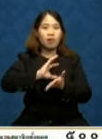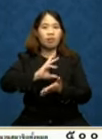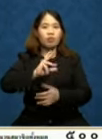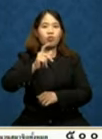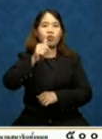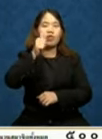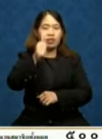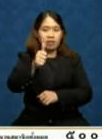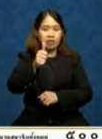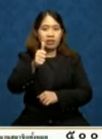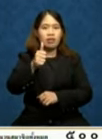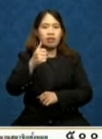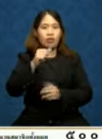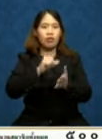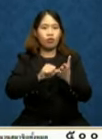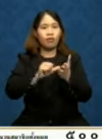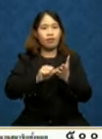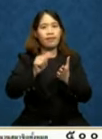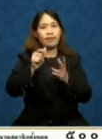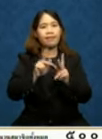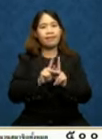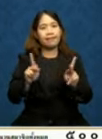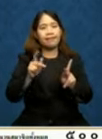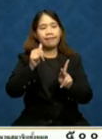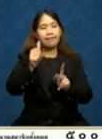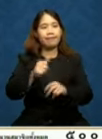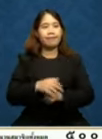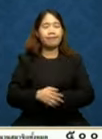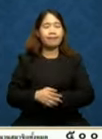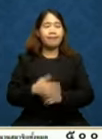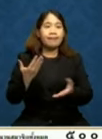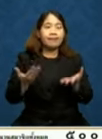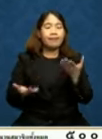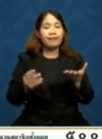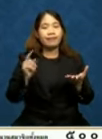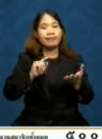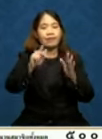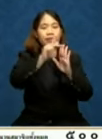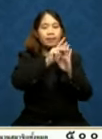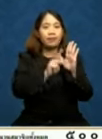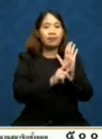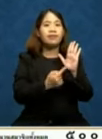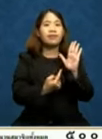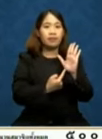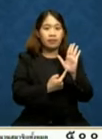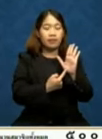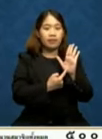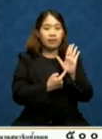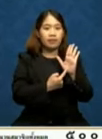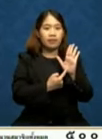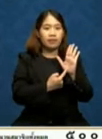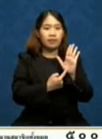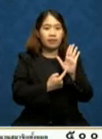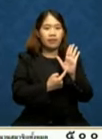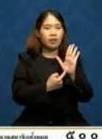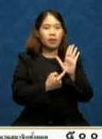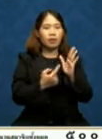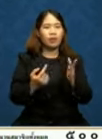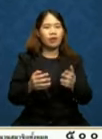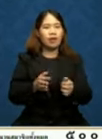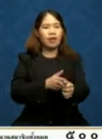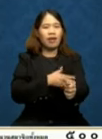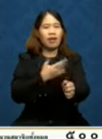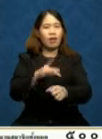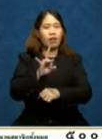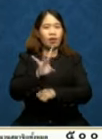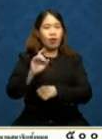ราก็สามารถที่จะไปแก้ในชั้นกรรมธิการได้ครับอีกอย่างนึงครับกฎหมายนี้ไม่ได้ถูกแก้มาเป็นร้อยปีครับถ้าย้อน